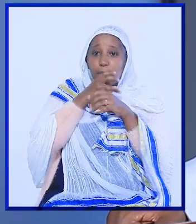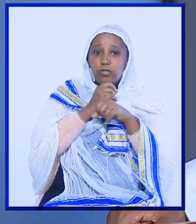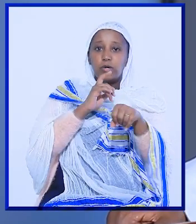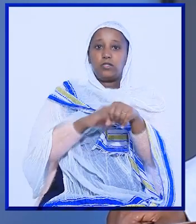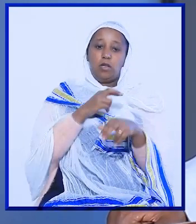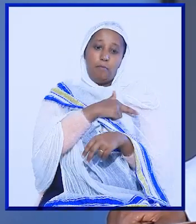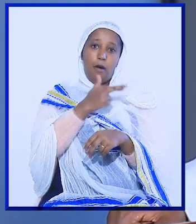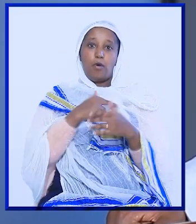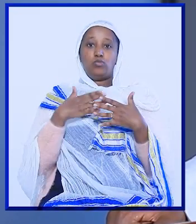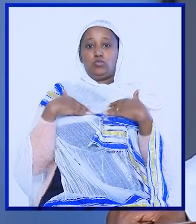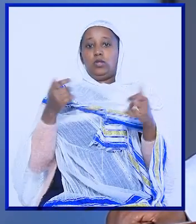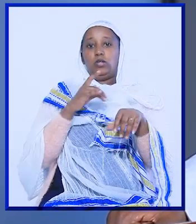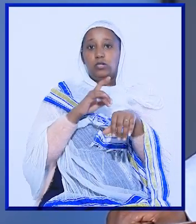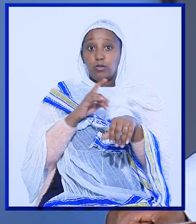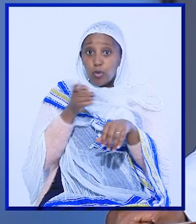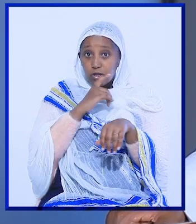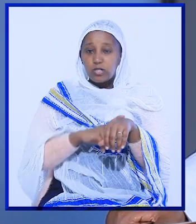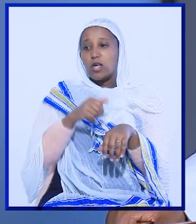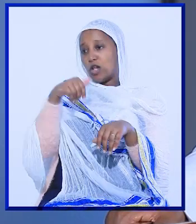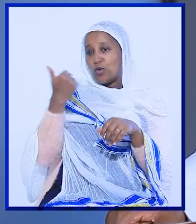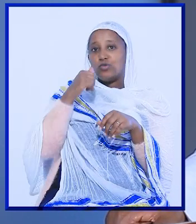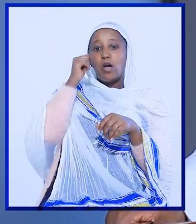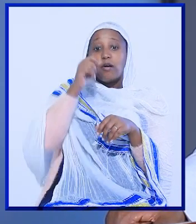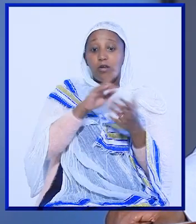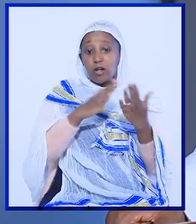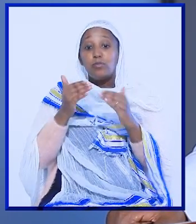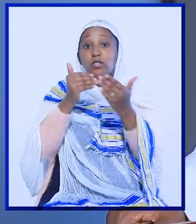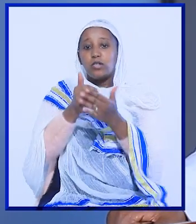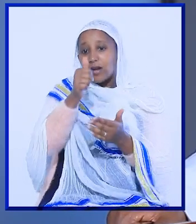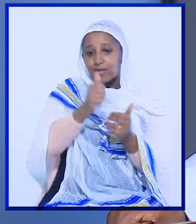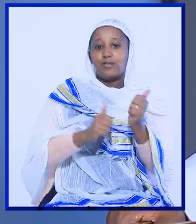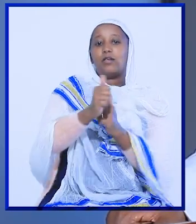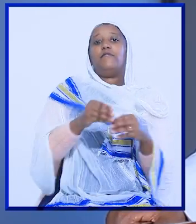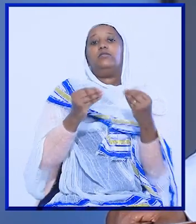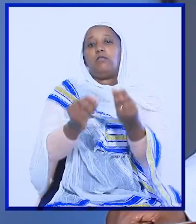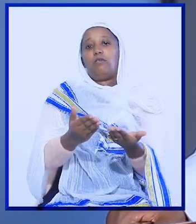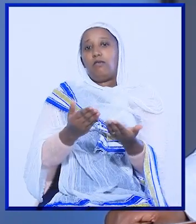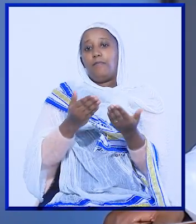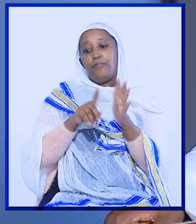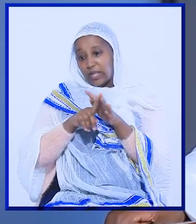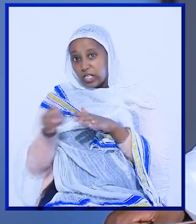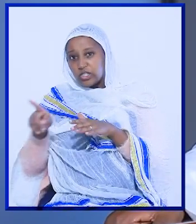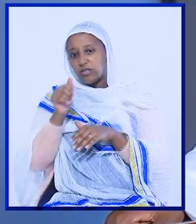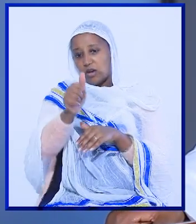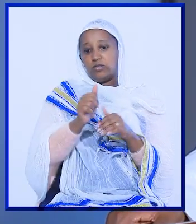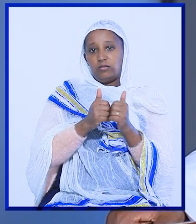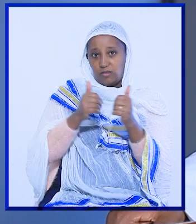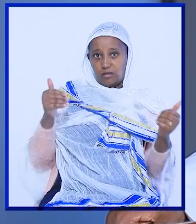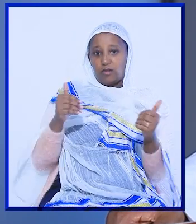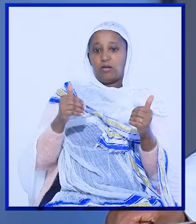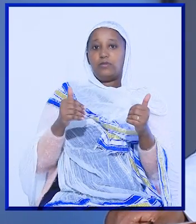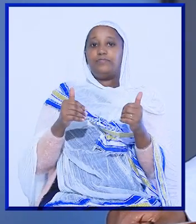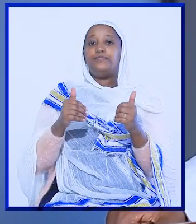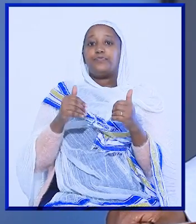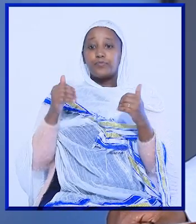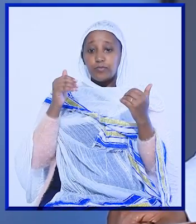ቁልቁል የተሰቀለው በሸመገልክ ጊዜ፣ በሃይማኖት ጎልማሳ በሆንክ ጊዜ ሌሎች አንተን ለሞት ሲያበቁ ራስን አሳልፈ ትሰጣቸዋለ።